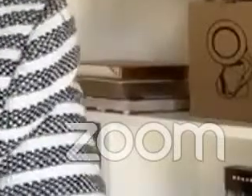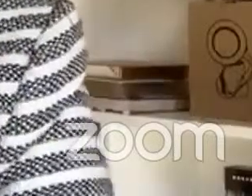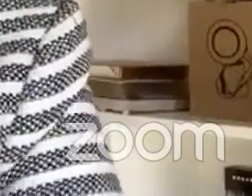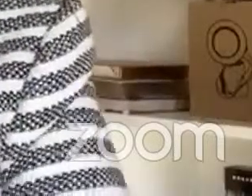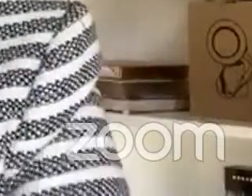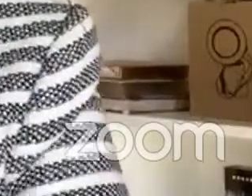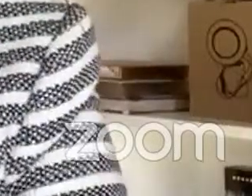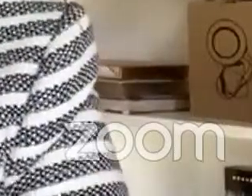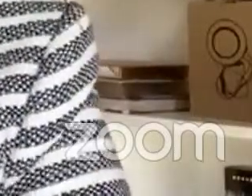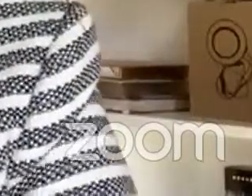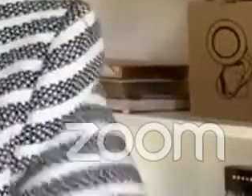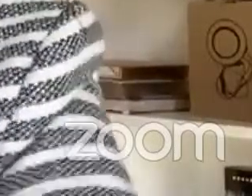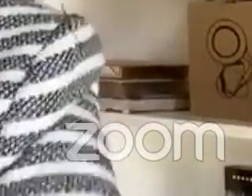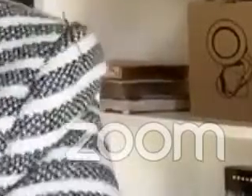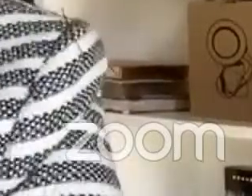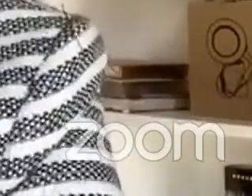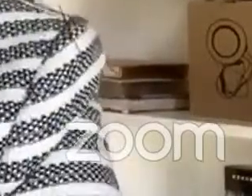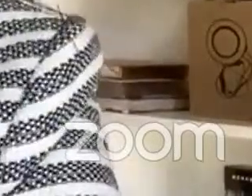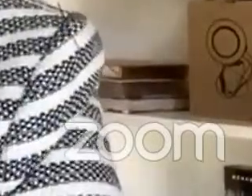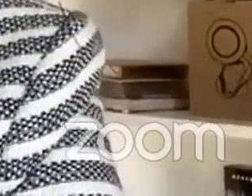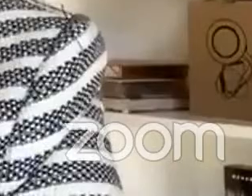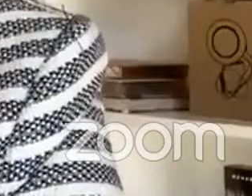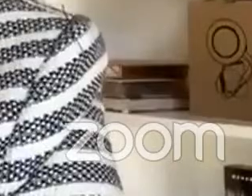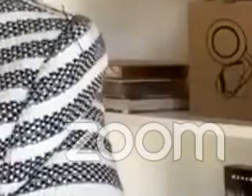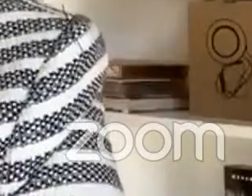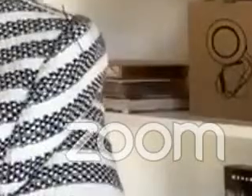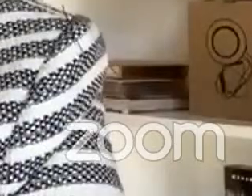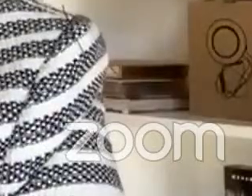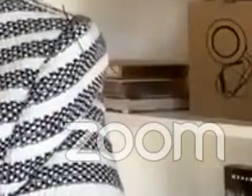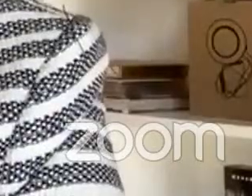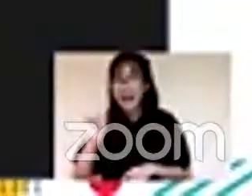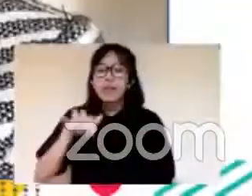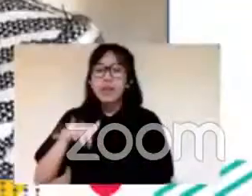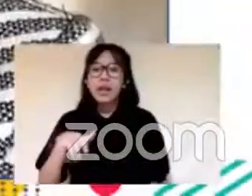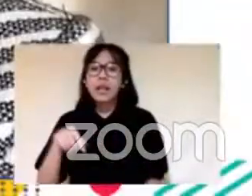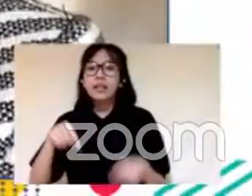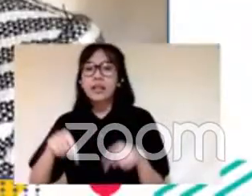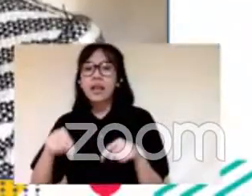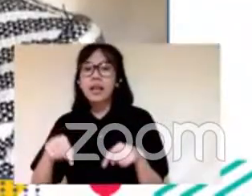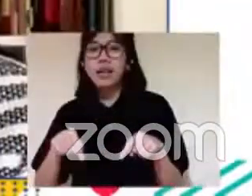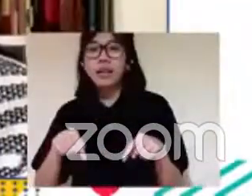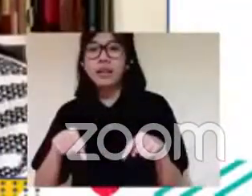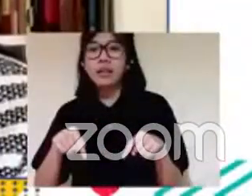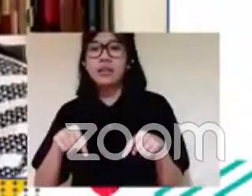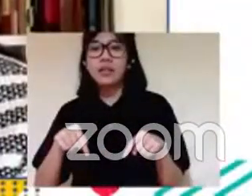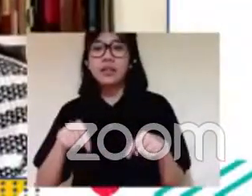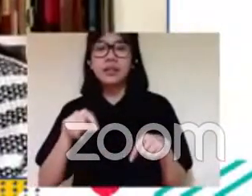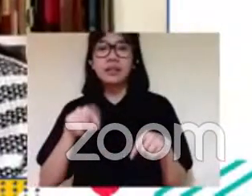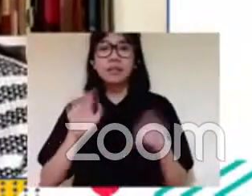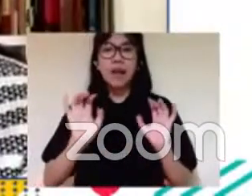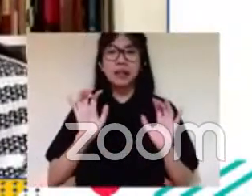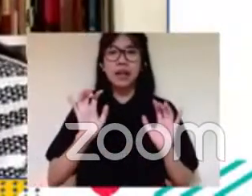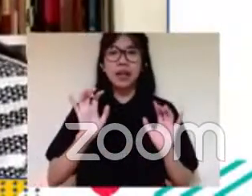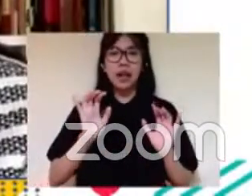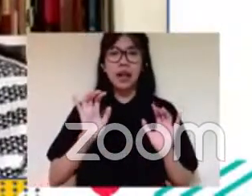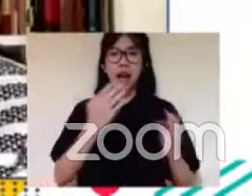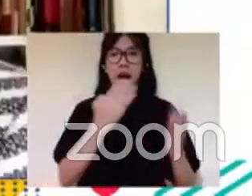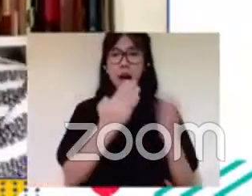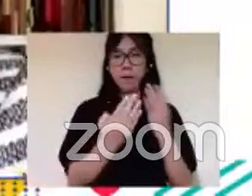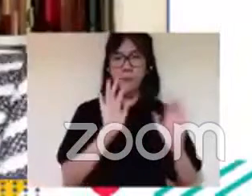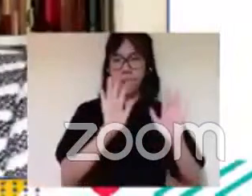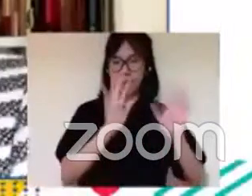Ya, memang dilematis ya sekarang karena banyak sekali platform-platform yang meminta kita untuk